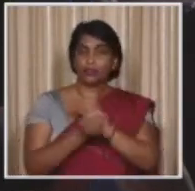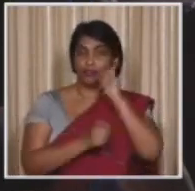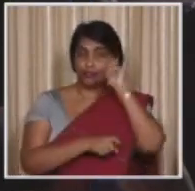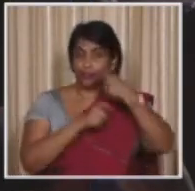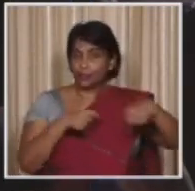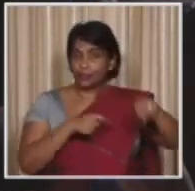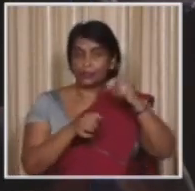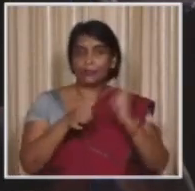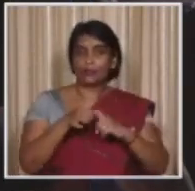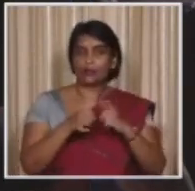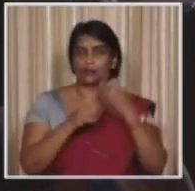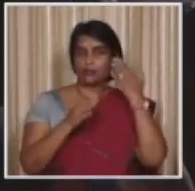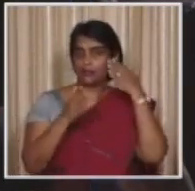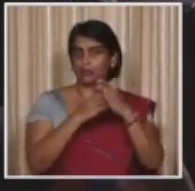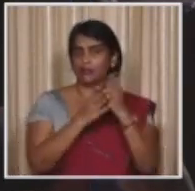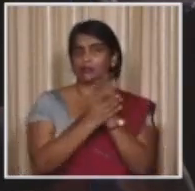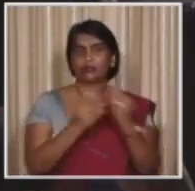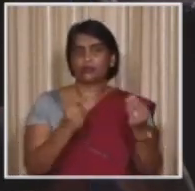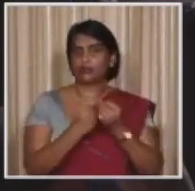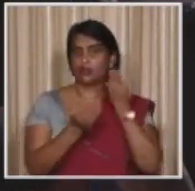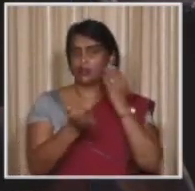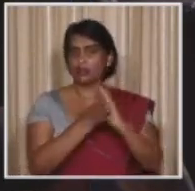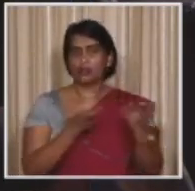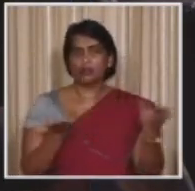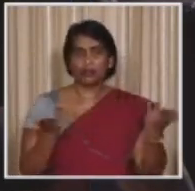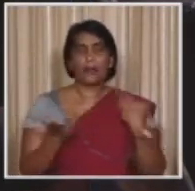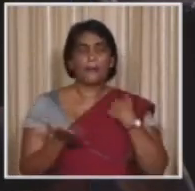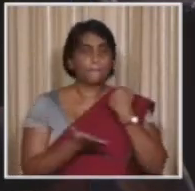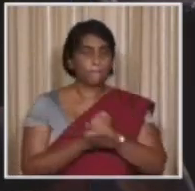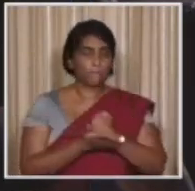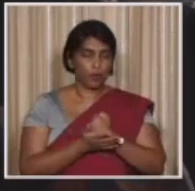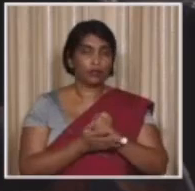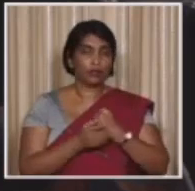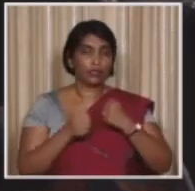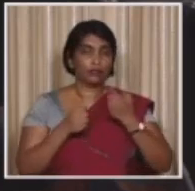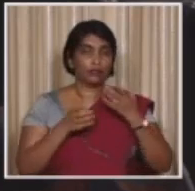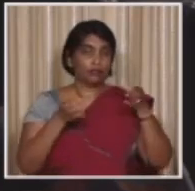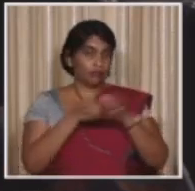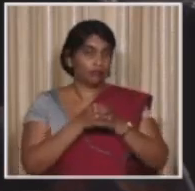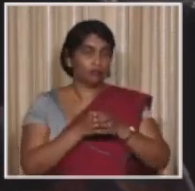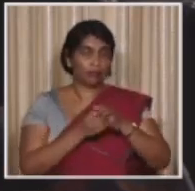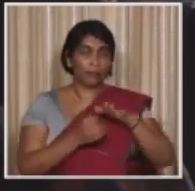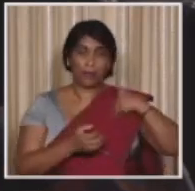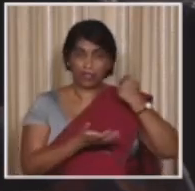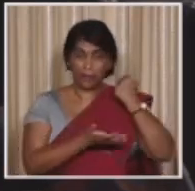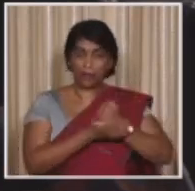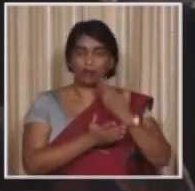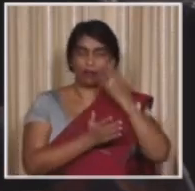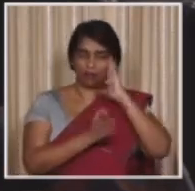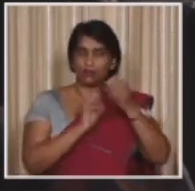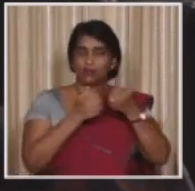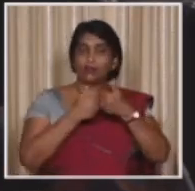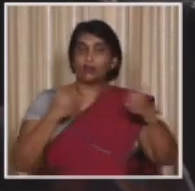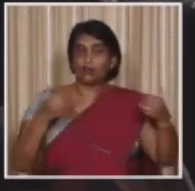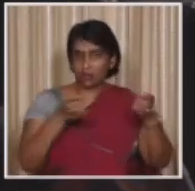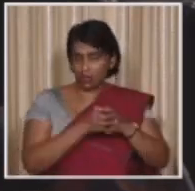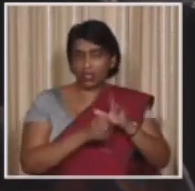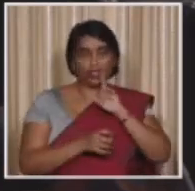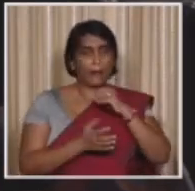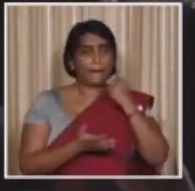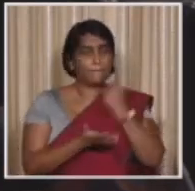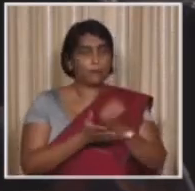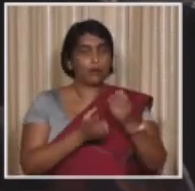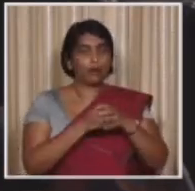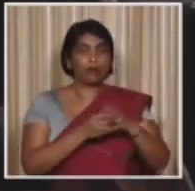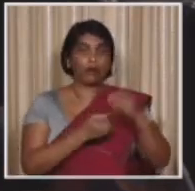තැන්පත්කරුවන්ගේ ප්‍රශ්නය පිළිබඳ අවධානය යොමු කරන්න. මහ බැංකුව ස්වාධීන කරන්න කියලා අපි කියනවා. මහ බැංකුව ස්වාධීන විය යුතුයි කියනවා. මහ බැංකුව